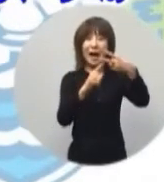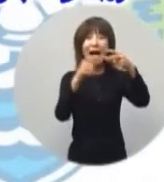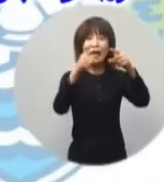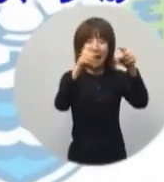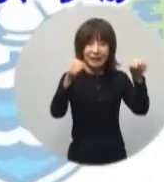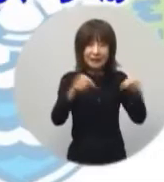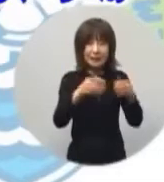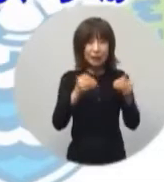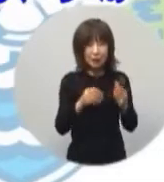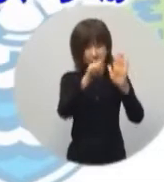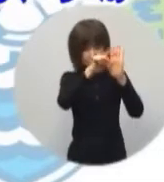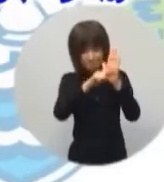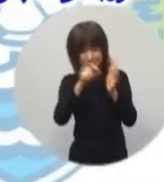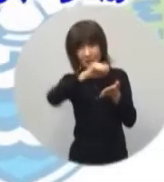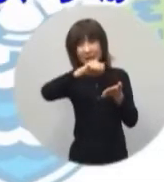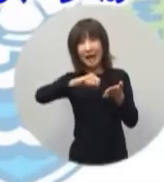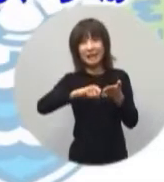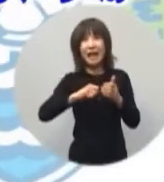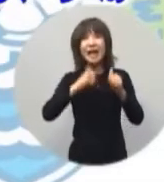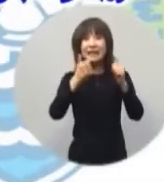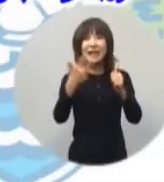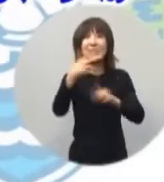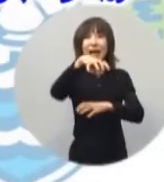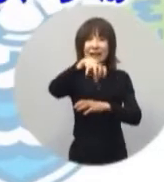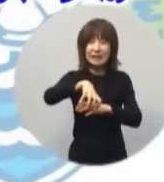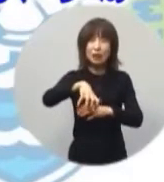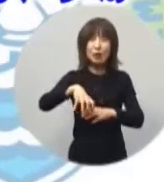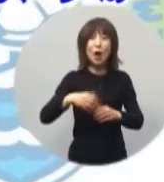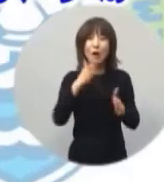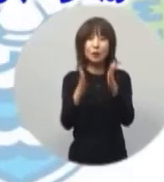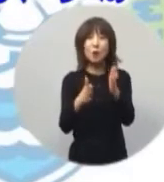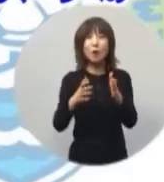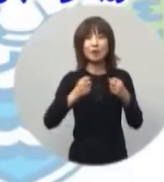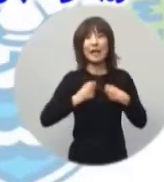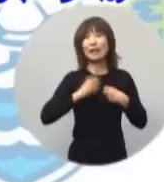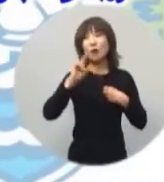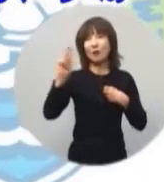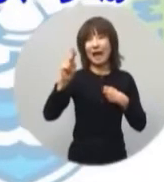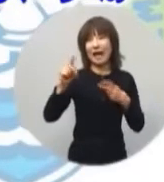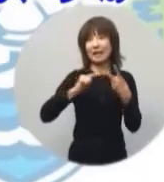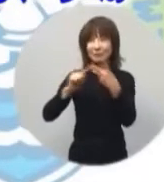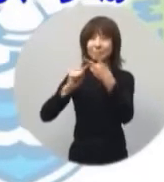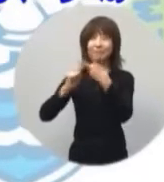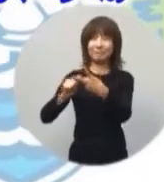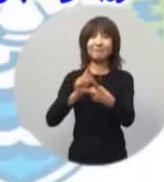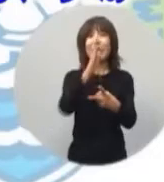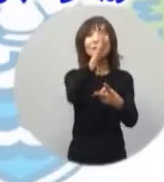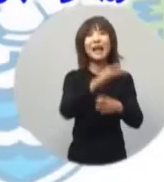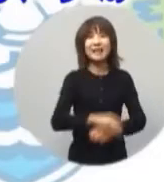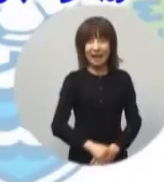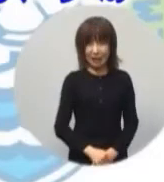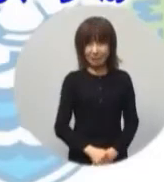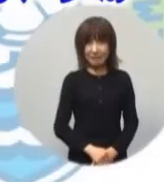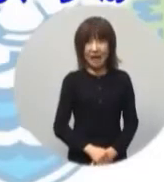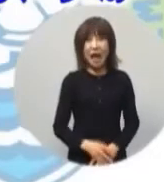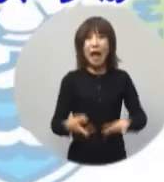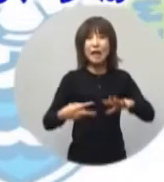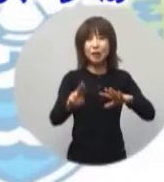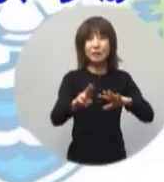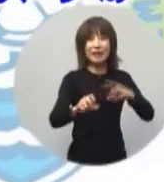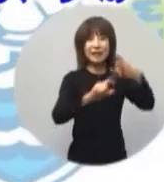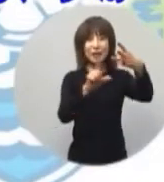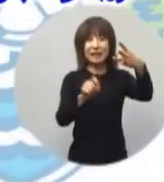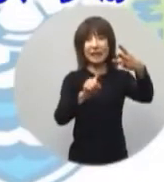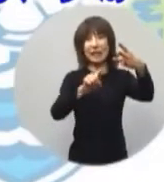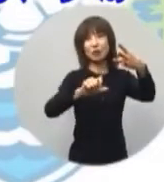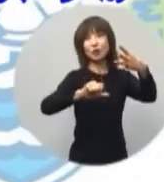事項をご記入の上、茅ヶ崎市役所スポーツ健康課までお送りください。締め切りは3